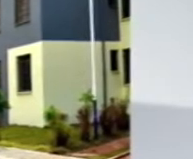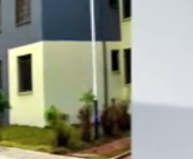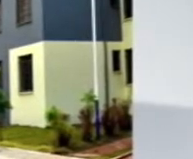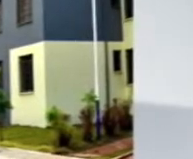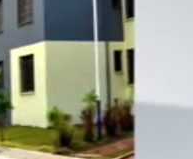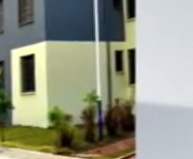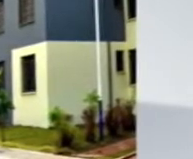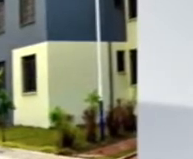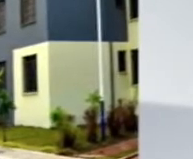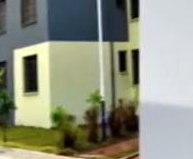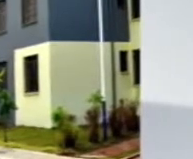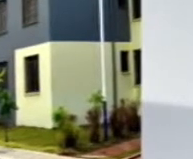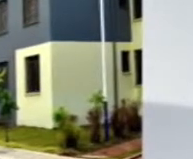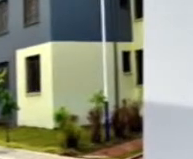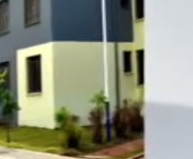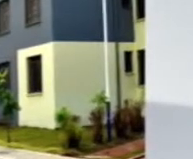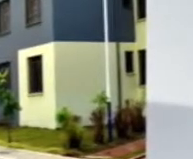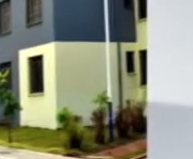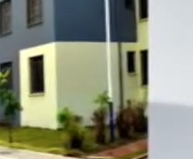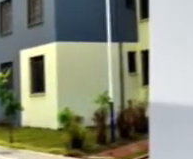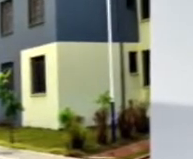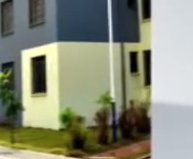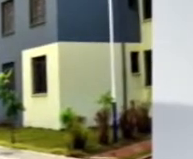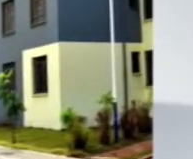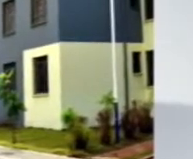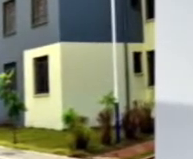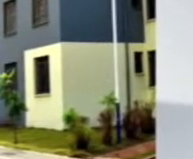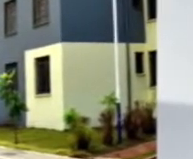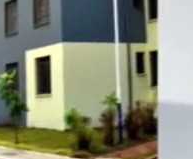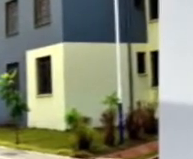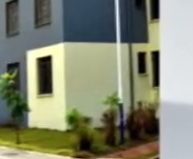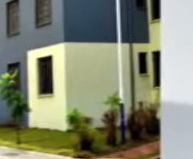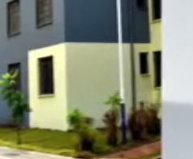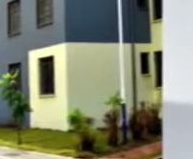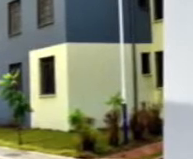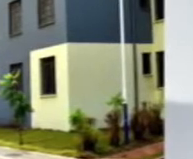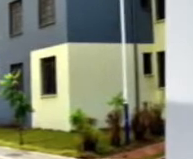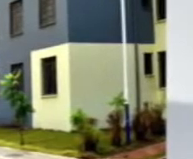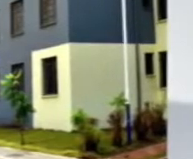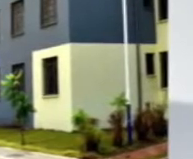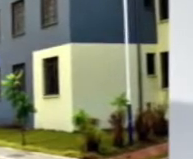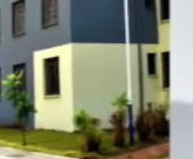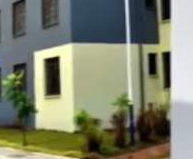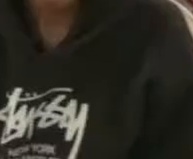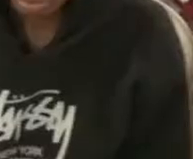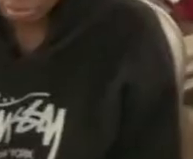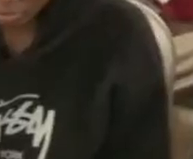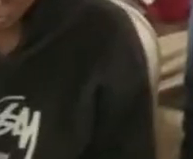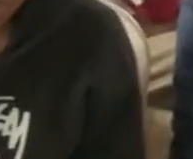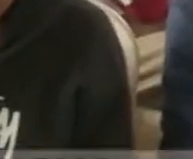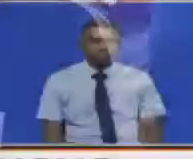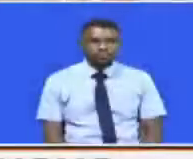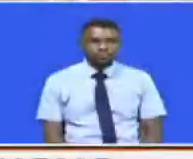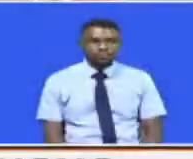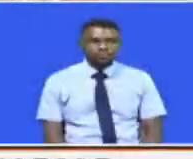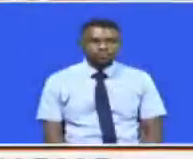Lumumba, Jericho, Uhuru, Kariokoo, Mbotela na baadhi ya maeneo ya Makongeni.